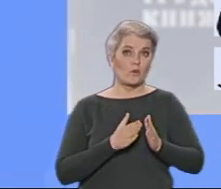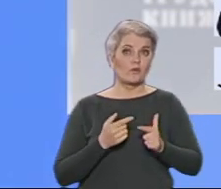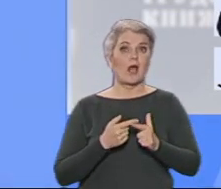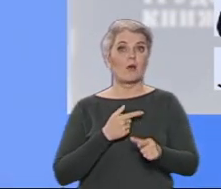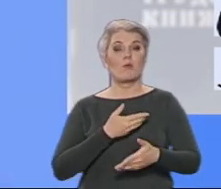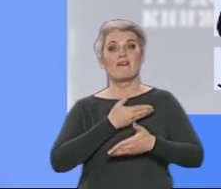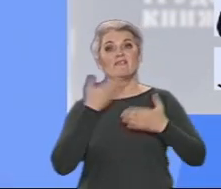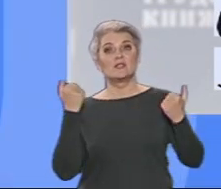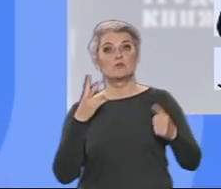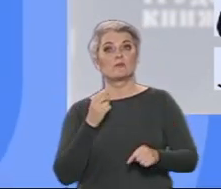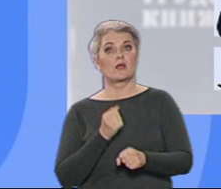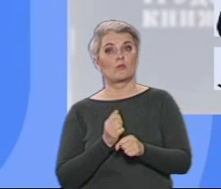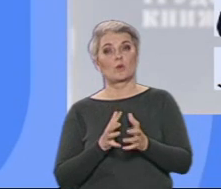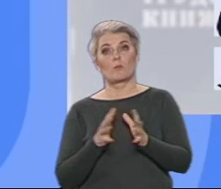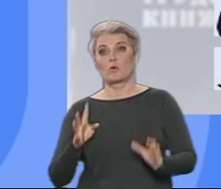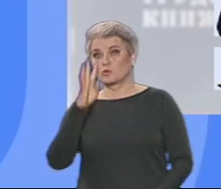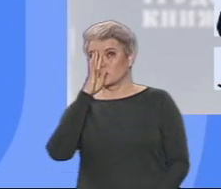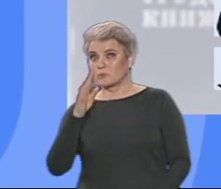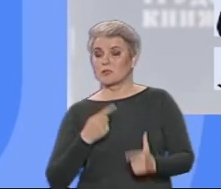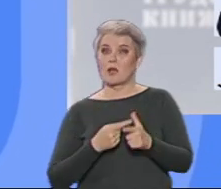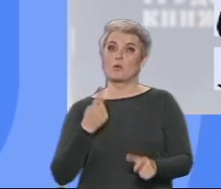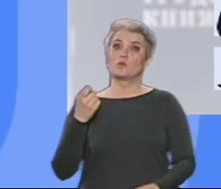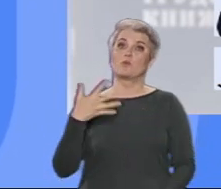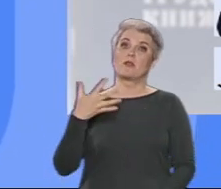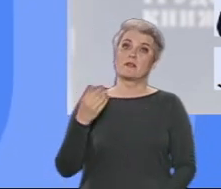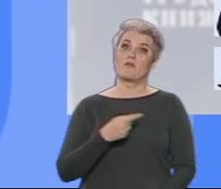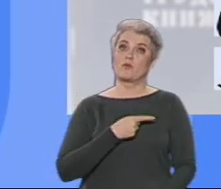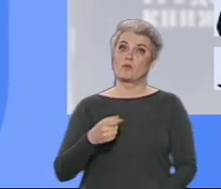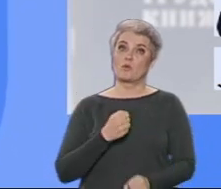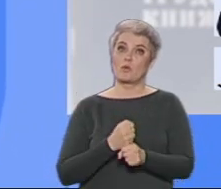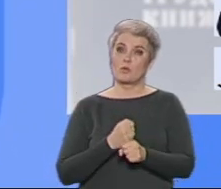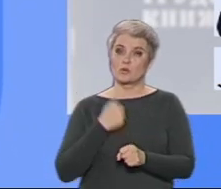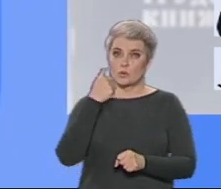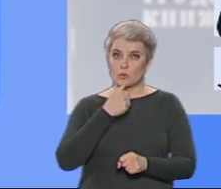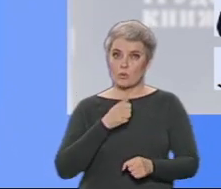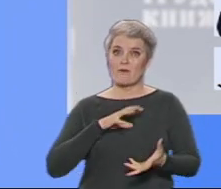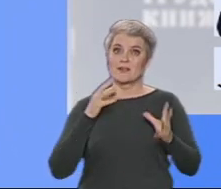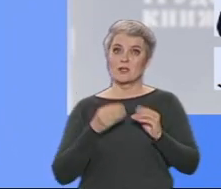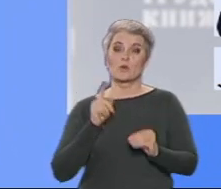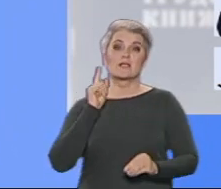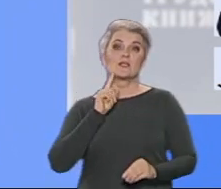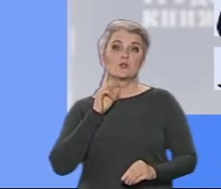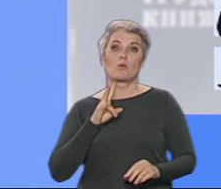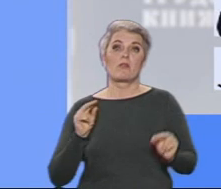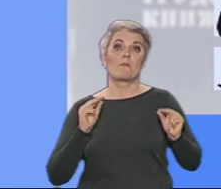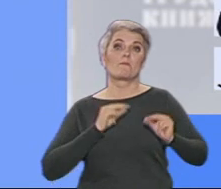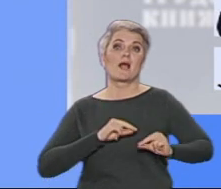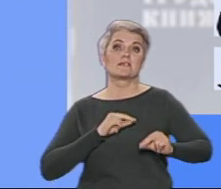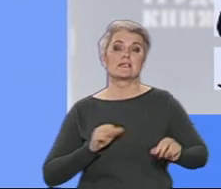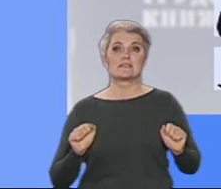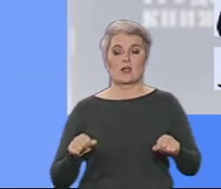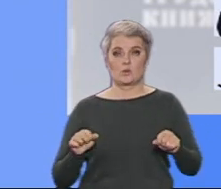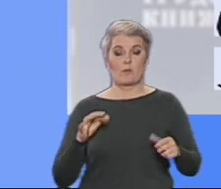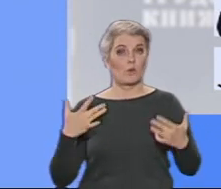понад 4 місяці або 150 днів упродовж робочого року внаслідок тимчасової непрацездатності. Про звільнення працівника